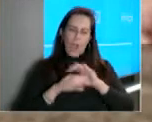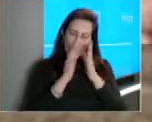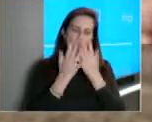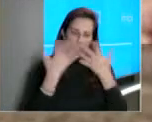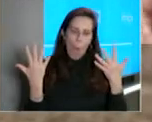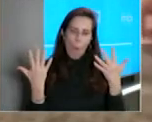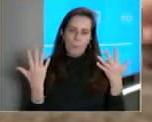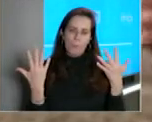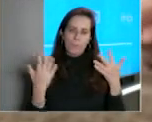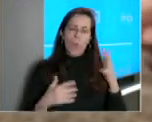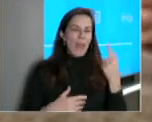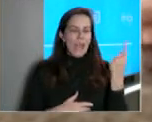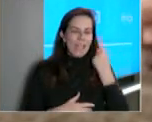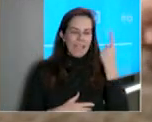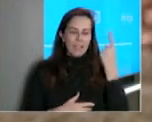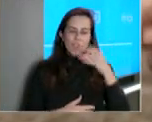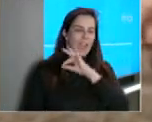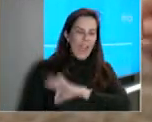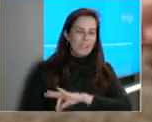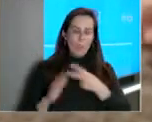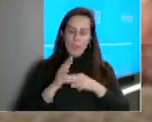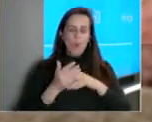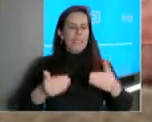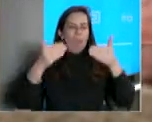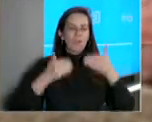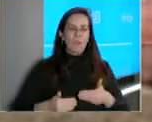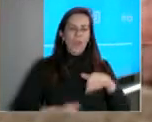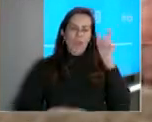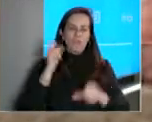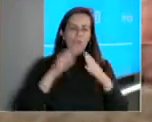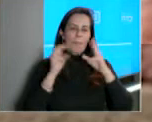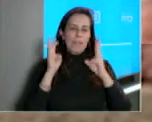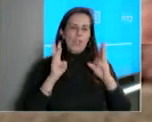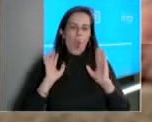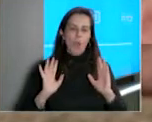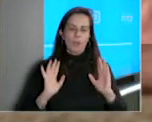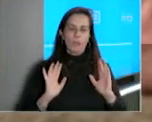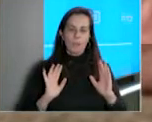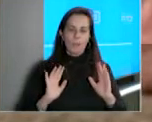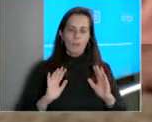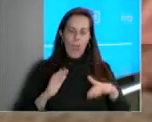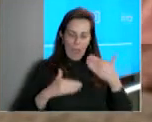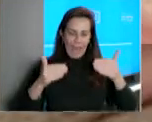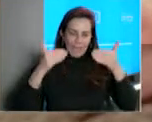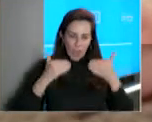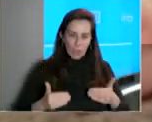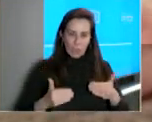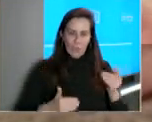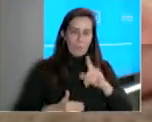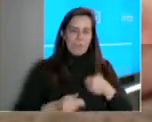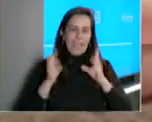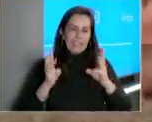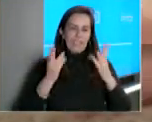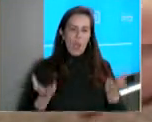ברור. אולי היחידים שירוויחו מתוכנית ההתנתקות הם תושבי סדרות. אחרי ההתנתקות, מי צריך את